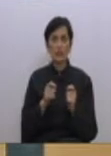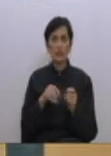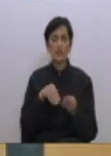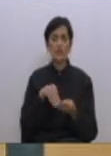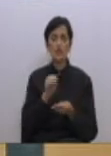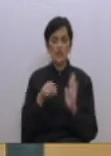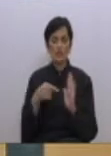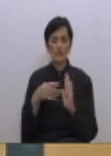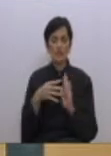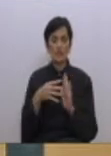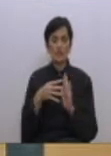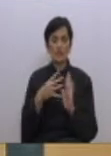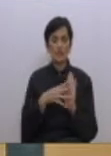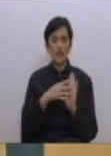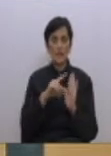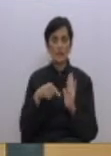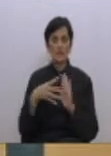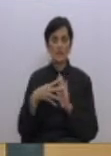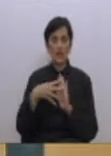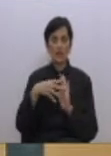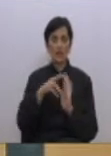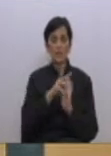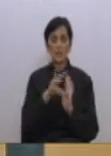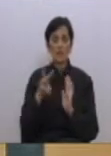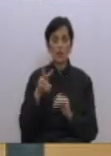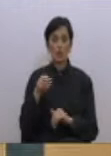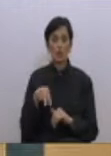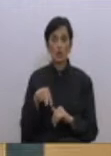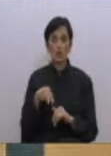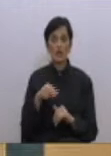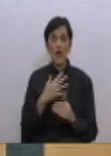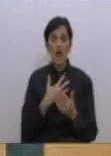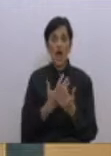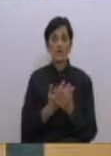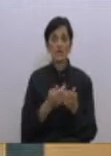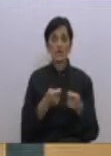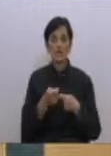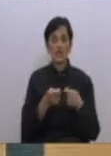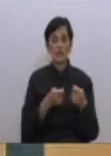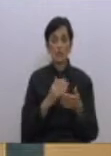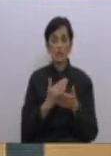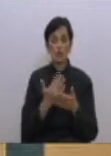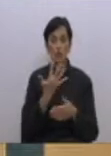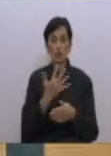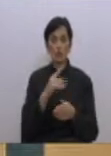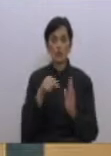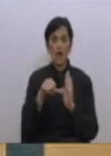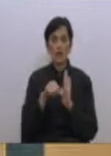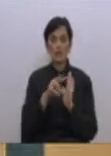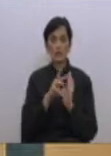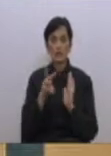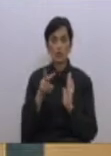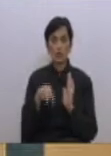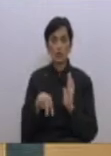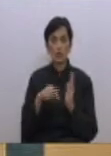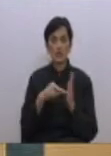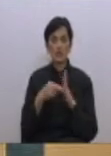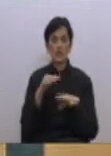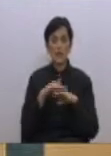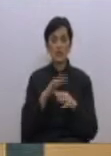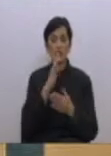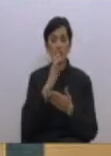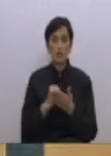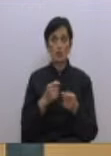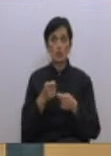შესყიდვების ნაწილში 9.9 მილიონი ლარი, აქტივების მართვის ნაწილში 5.6 მილიონი ლარი, საბიუჯეტო